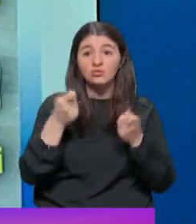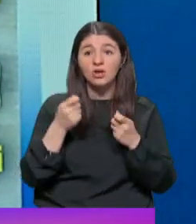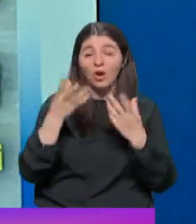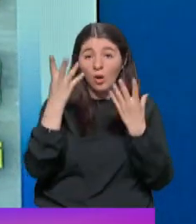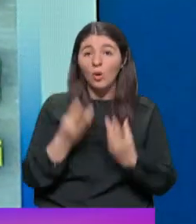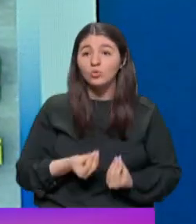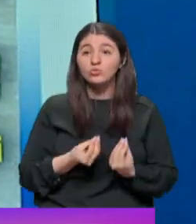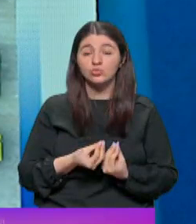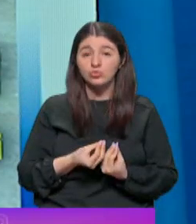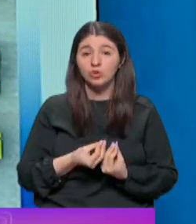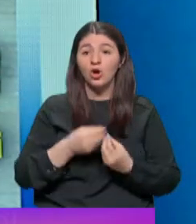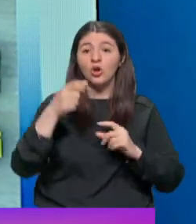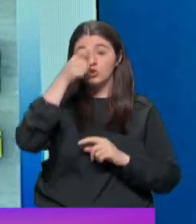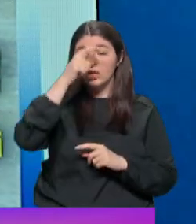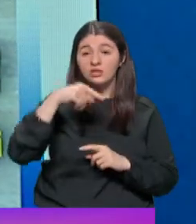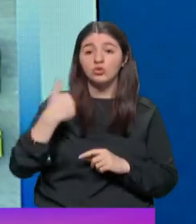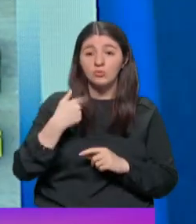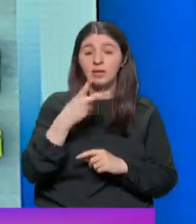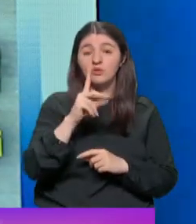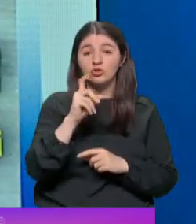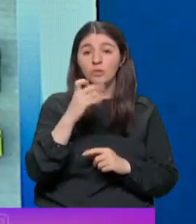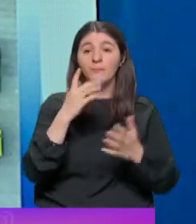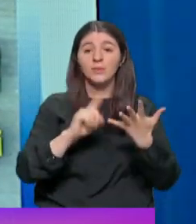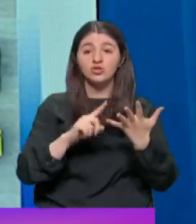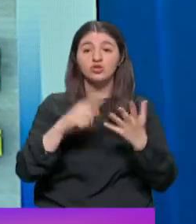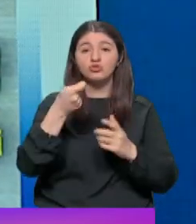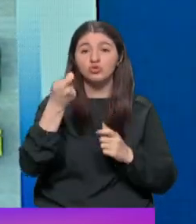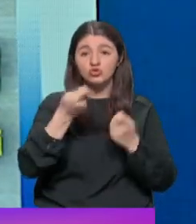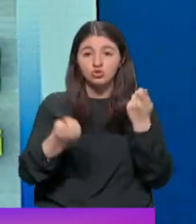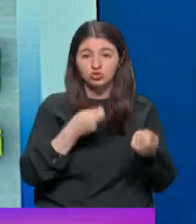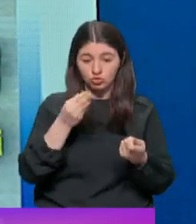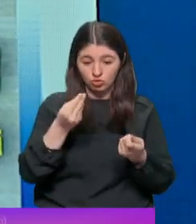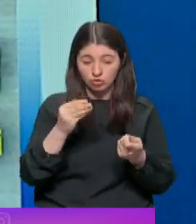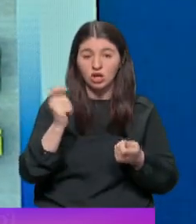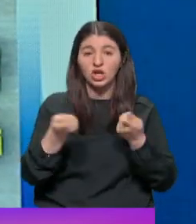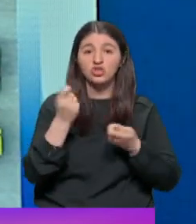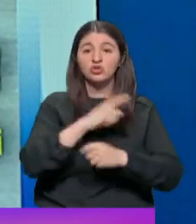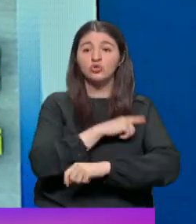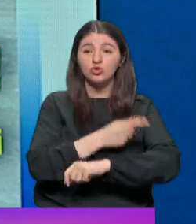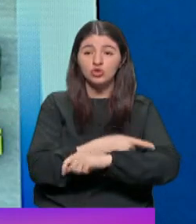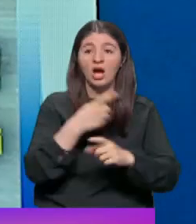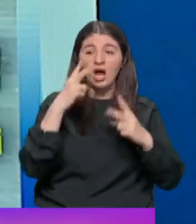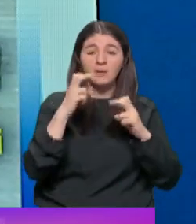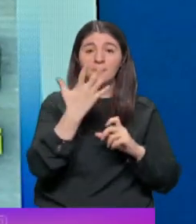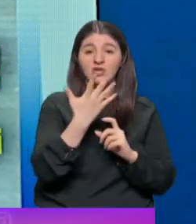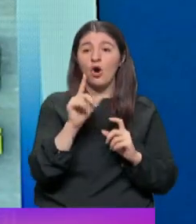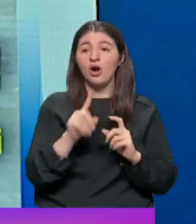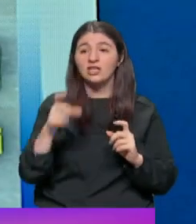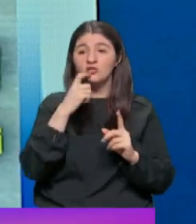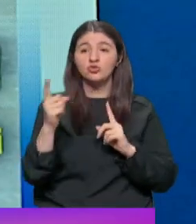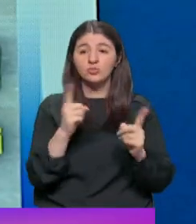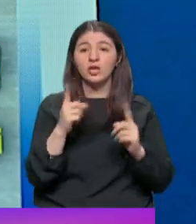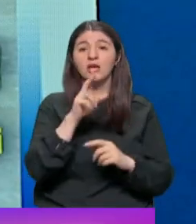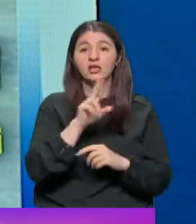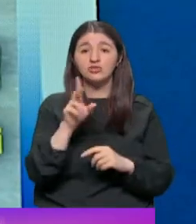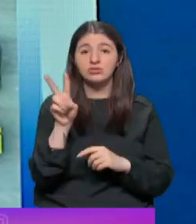zorunda olduğunu, TÜİK'in 2019 5. çocuk iş gücü araştırmasına göre 5-17 yaş grubundaki çalışan çocuk sayısı